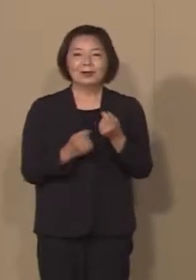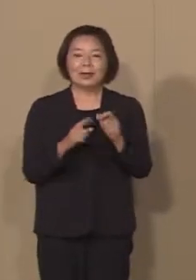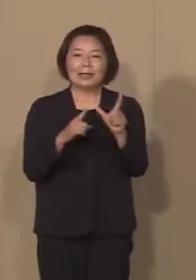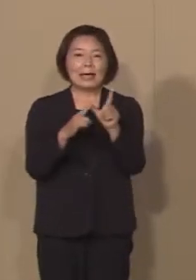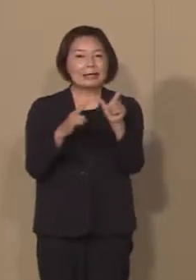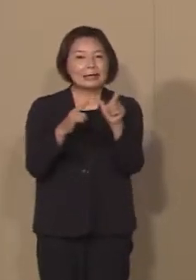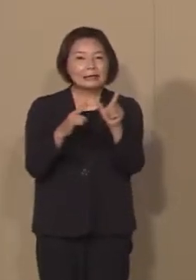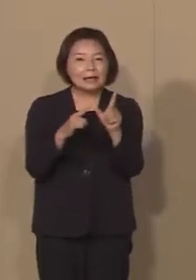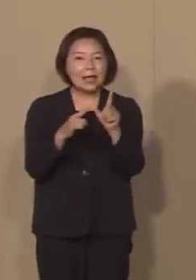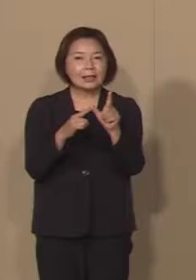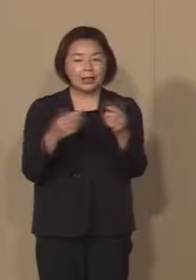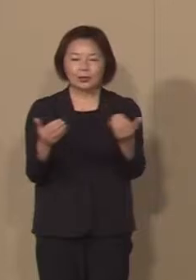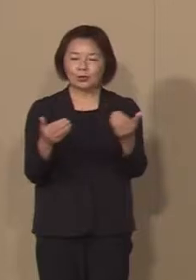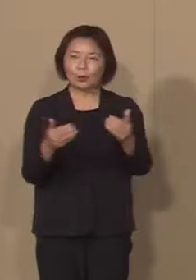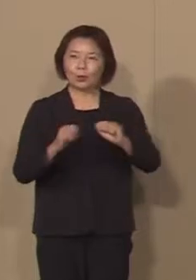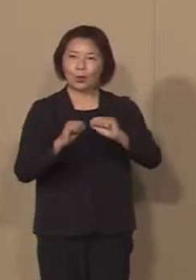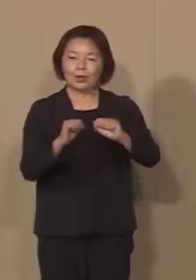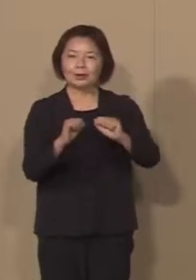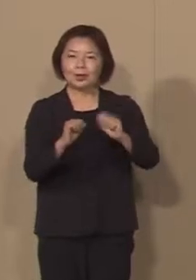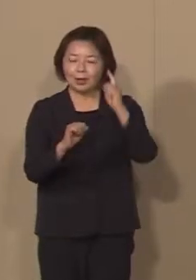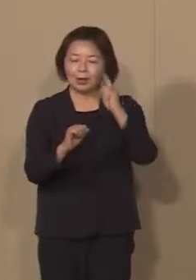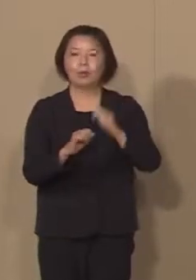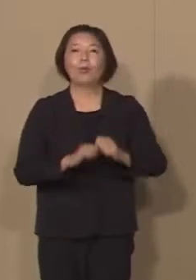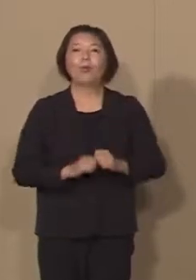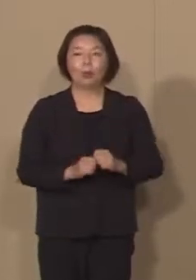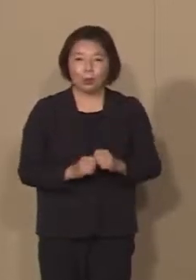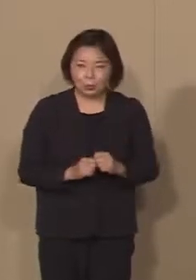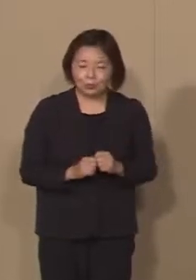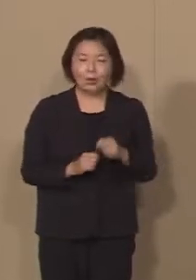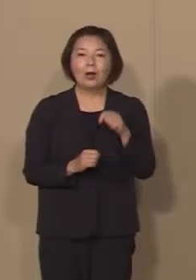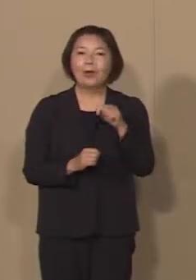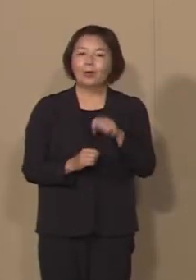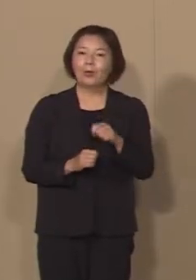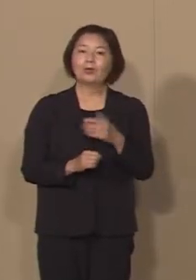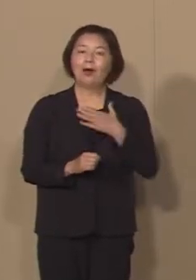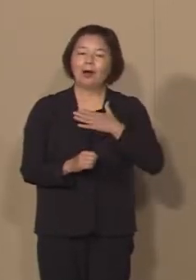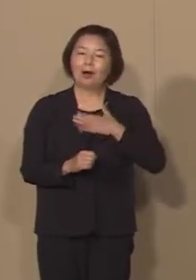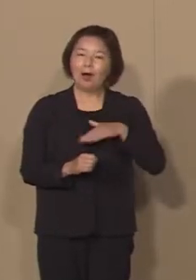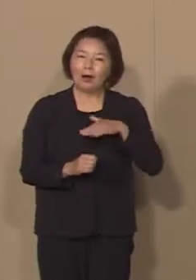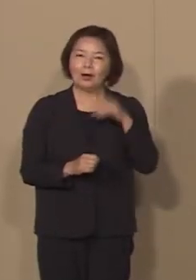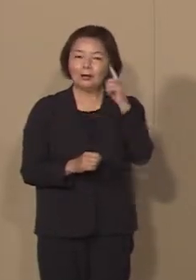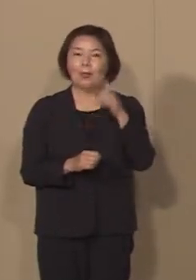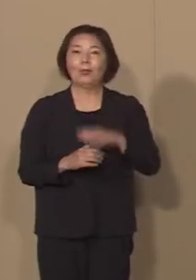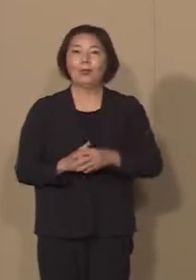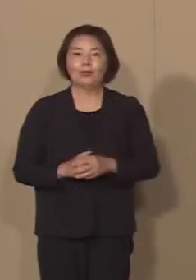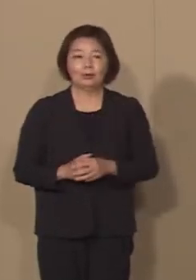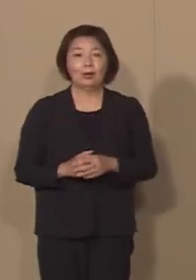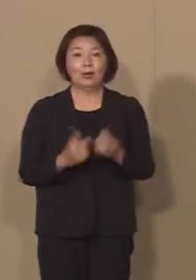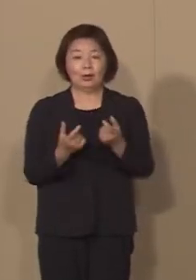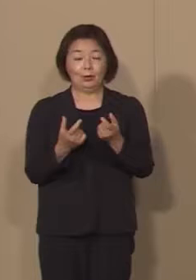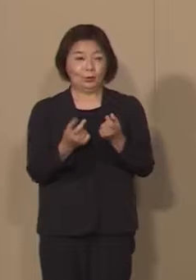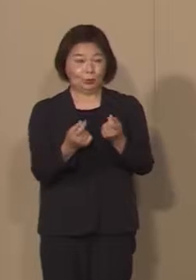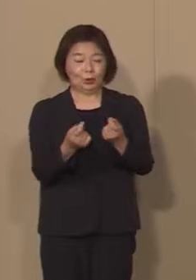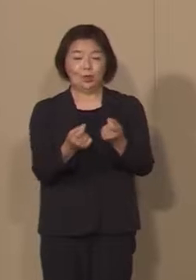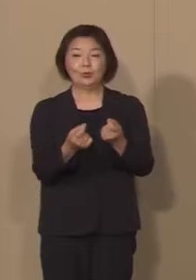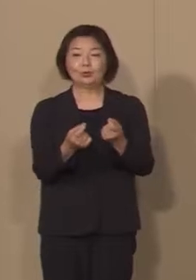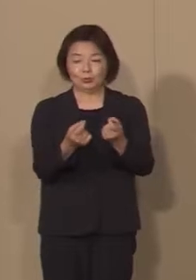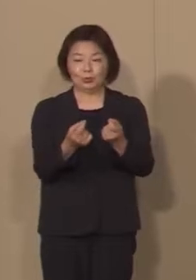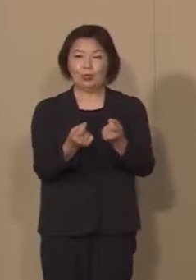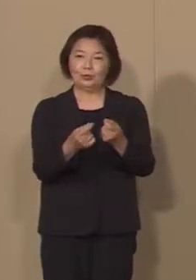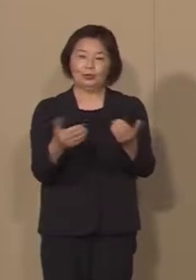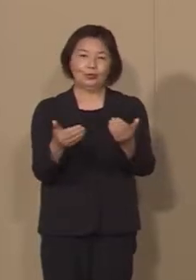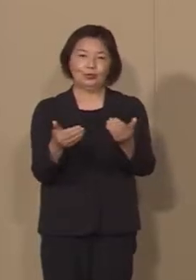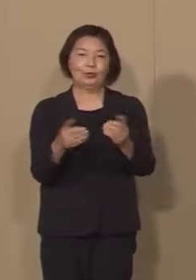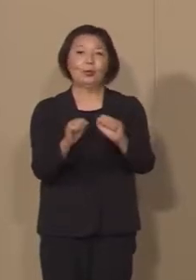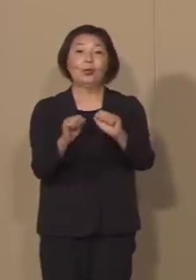中にいたんだなあーにじゃあさんの服ってところがが店みたいになったんですよねああそうですよイルさんのねそうです何か